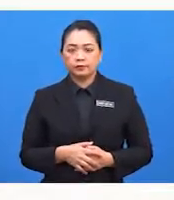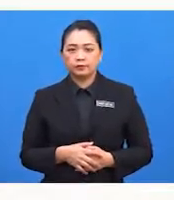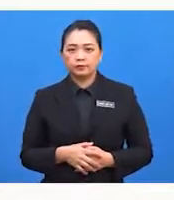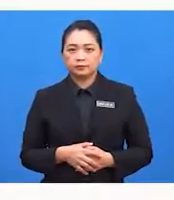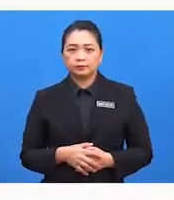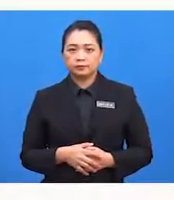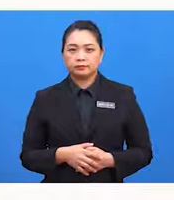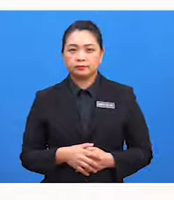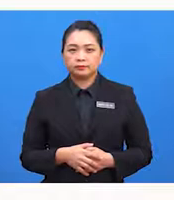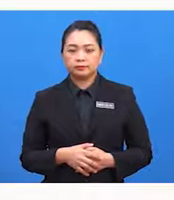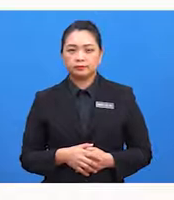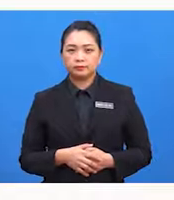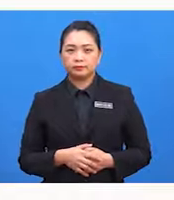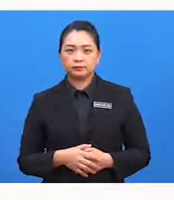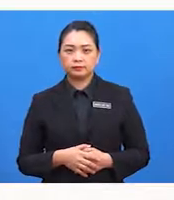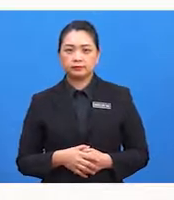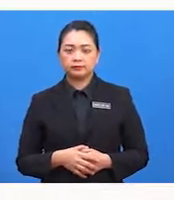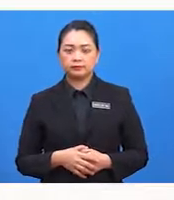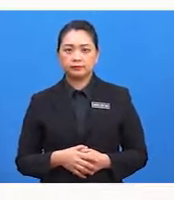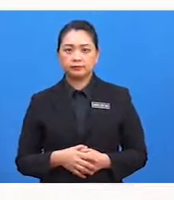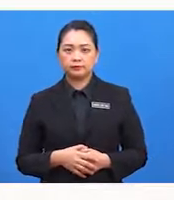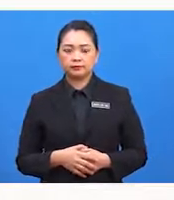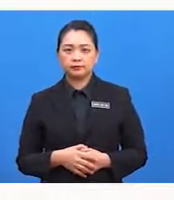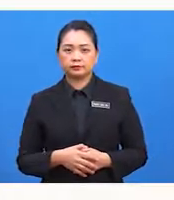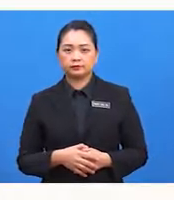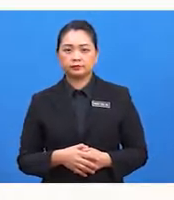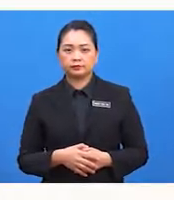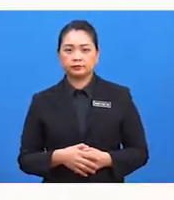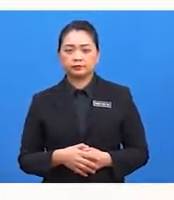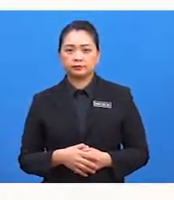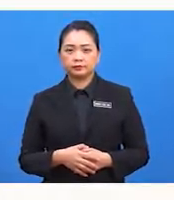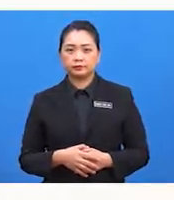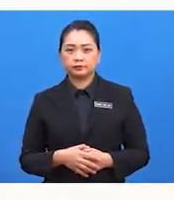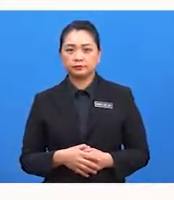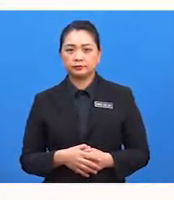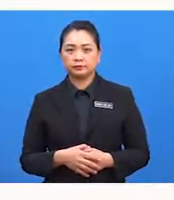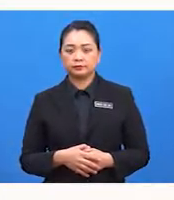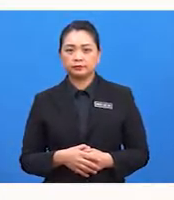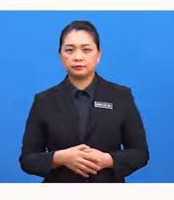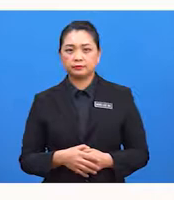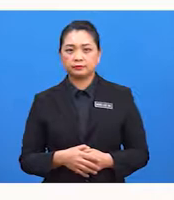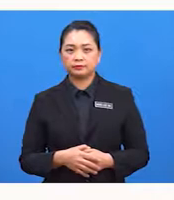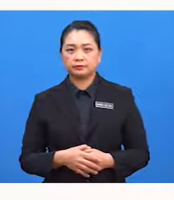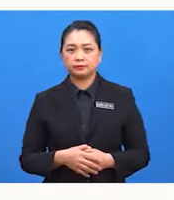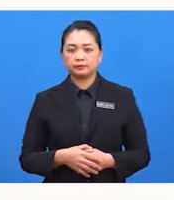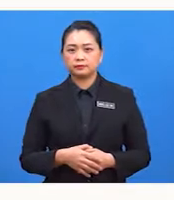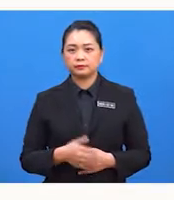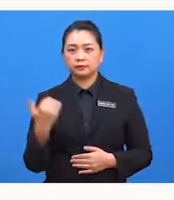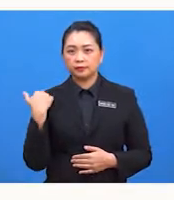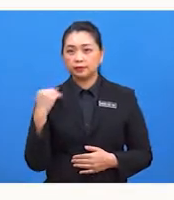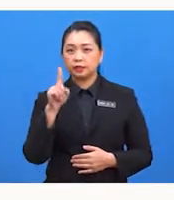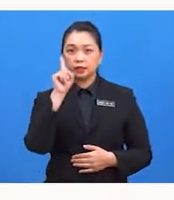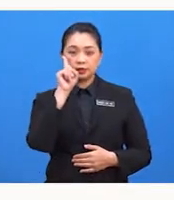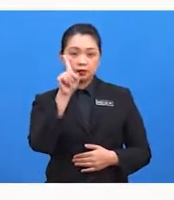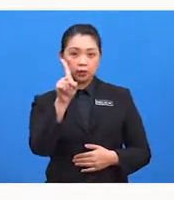Antaranya adalah, yang pertama adalah perspektif satu